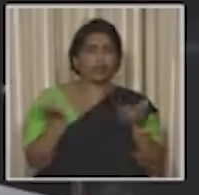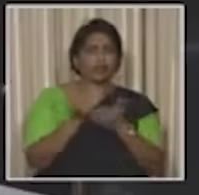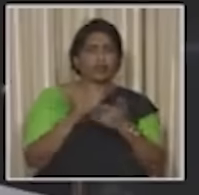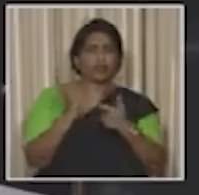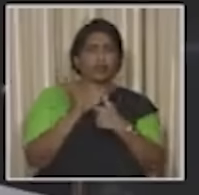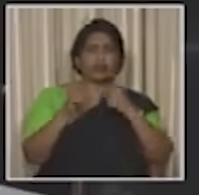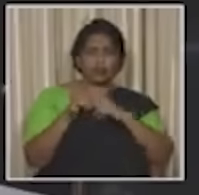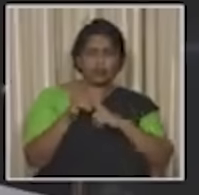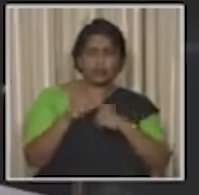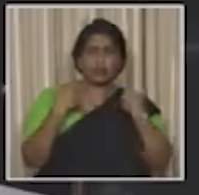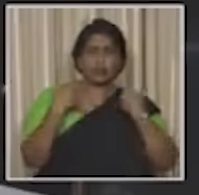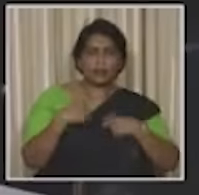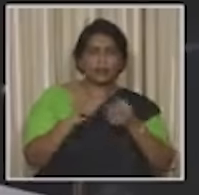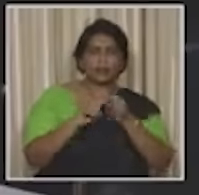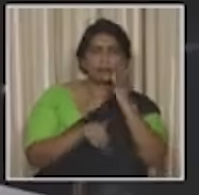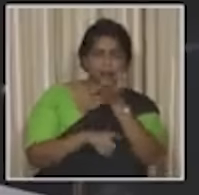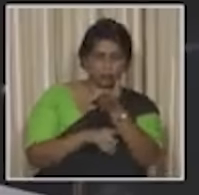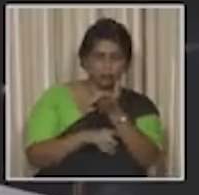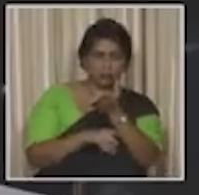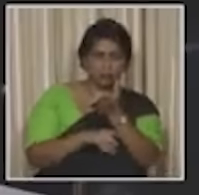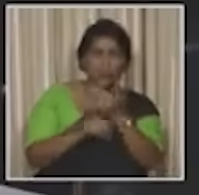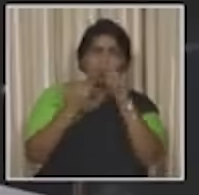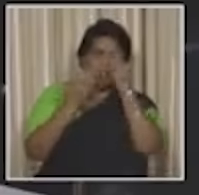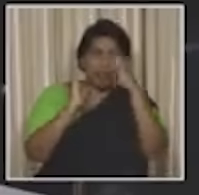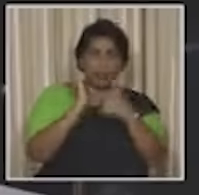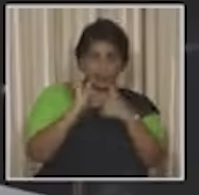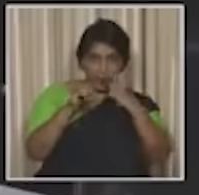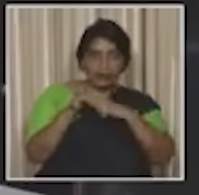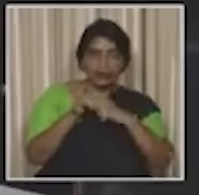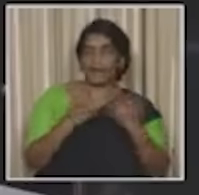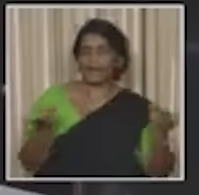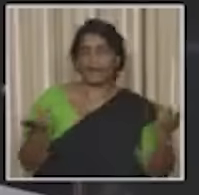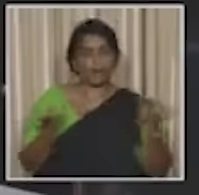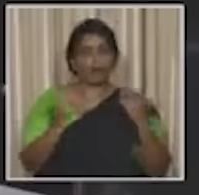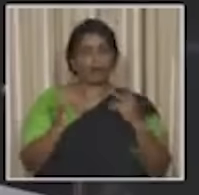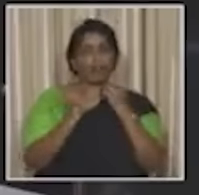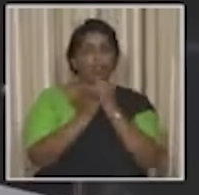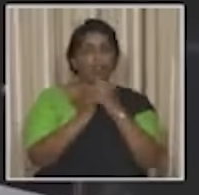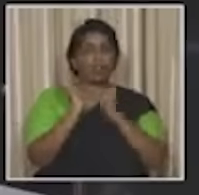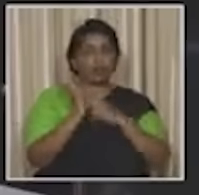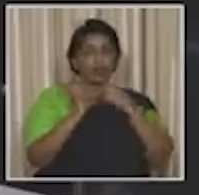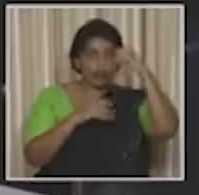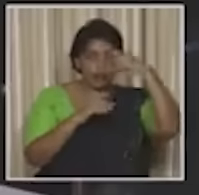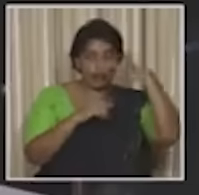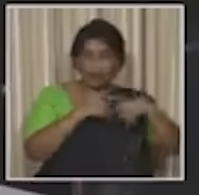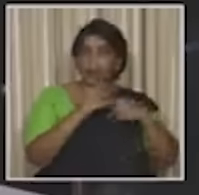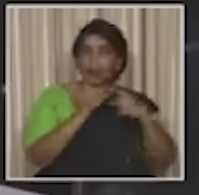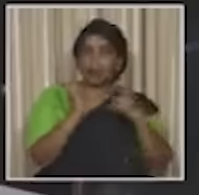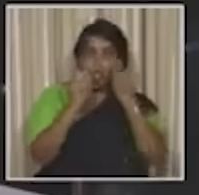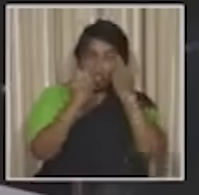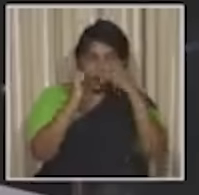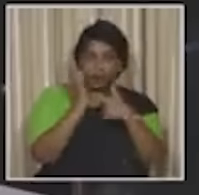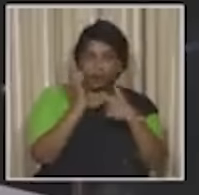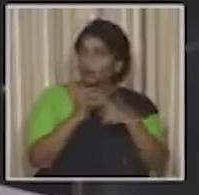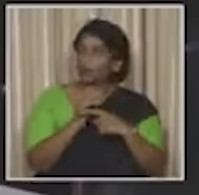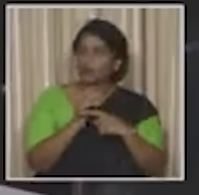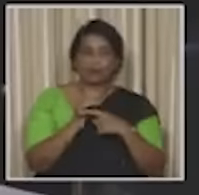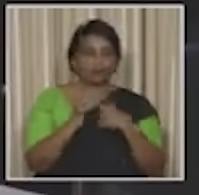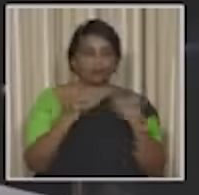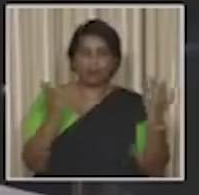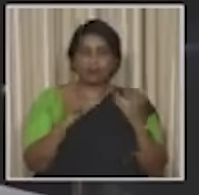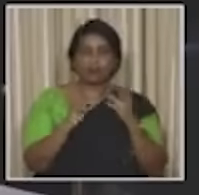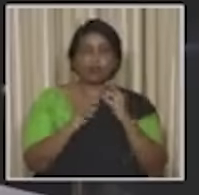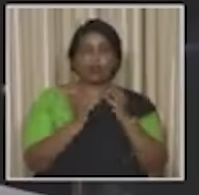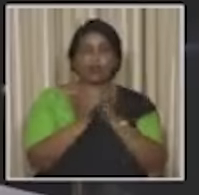de. Mahindra aja paksi te pejana di putuman. Viewurte tender de ne. Nurucilah balagar viewurte tender de ne. Hamban tera wara me me. Port